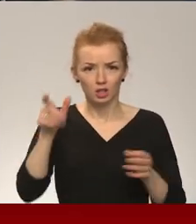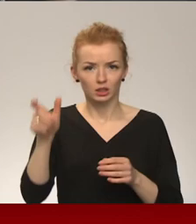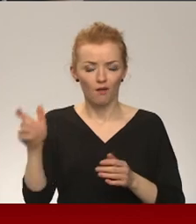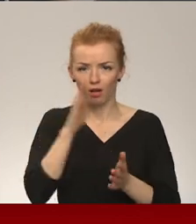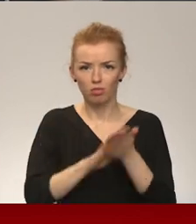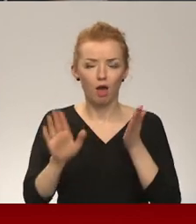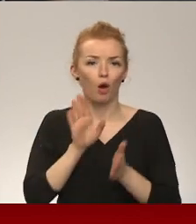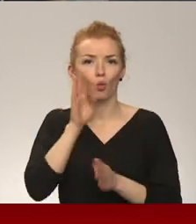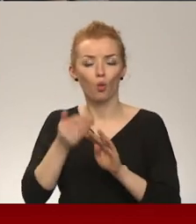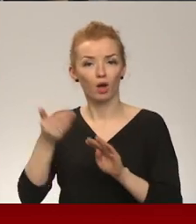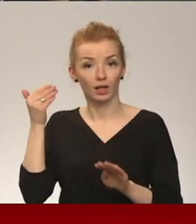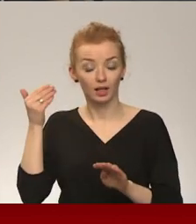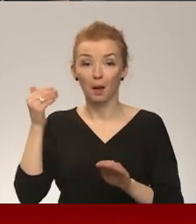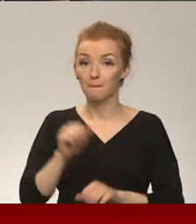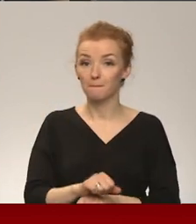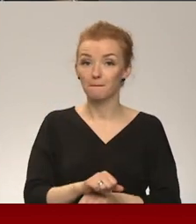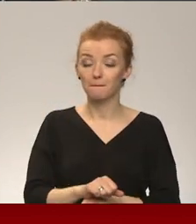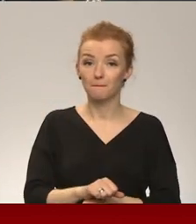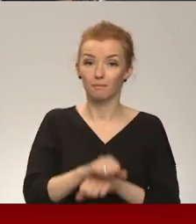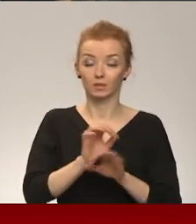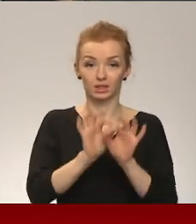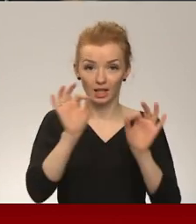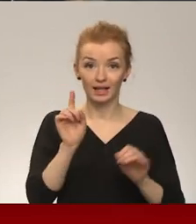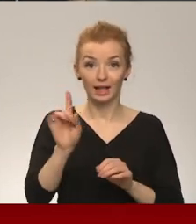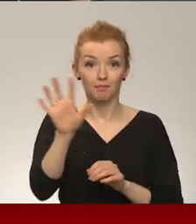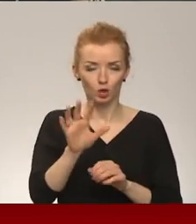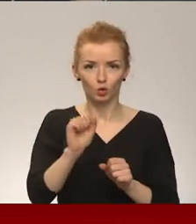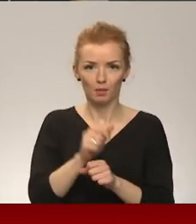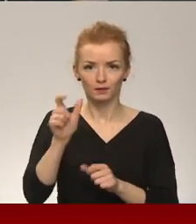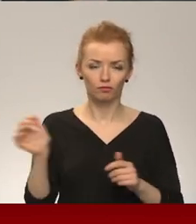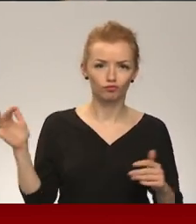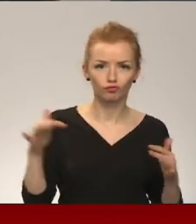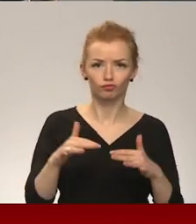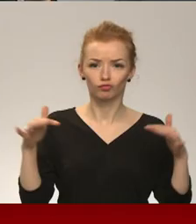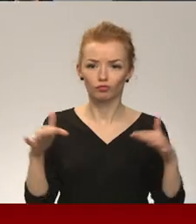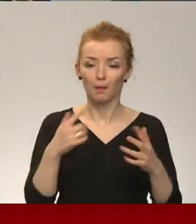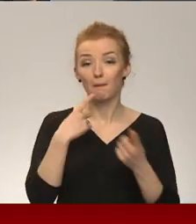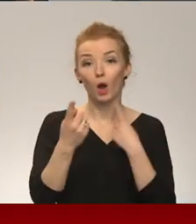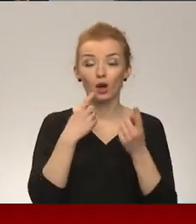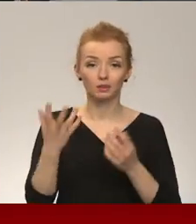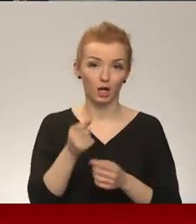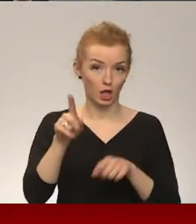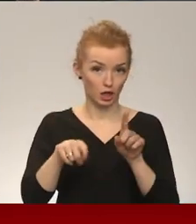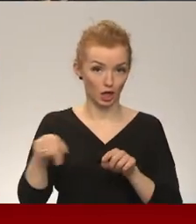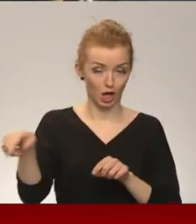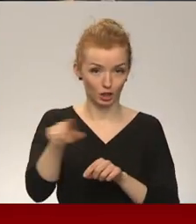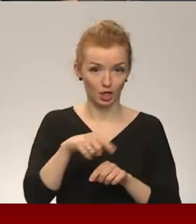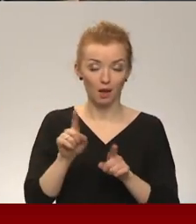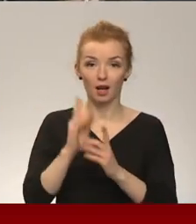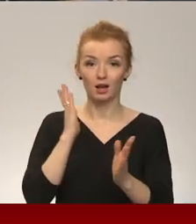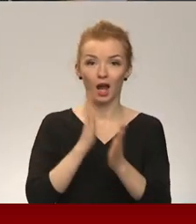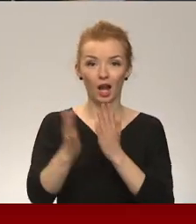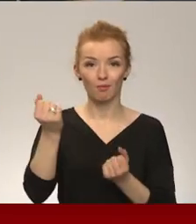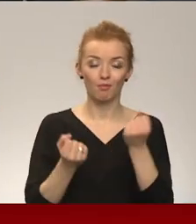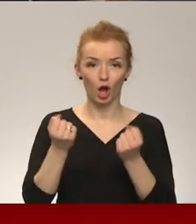arī pikets paredzēts tikai pulksten 17. Cilvēki nāk un aprunāsimies ar dažiem. Piebildīšu vēl arī garām braucošās mašīnas, ik pa